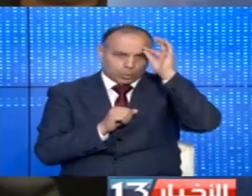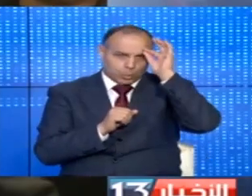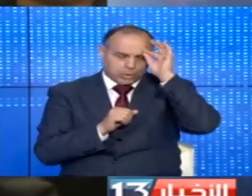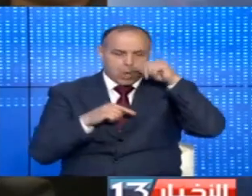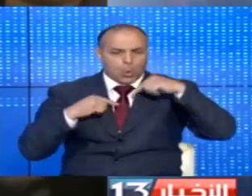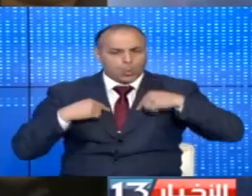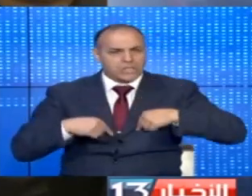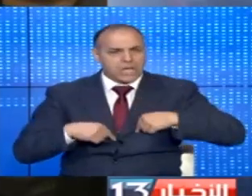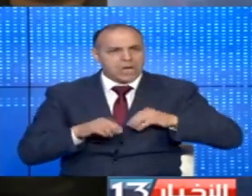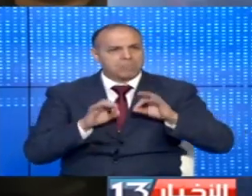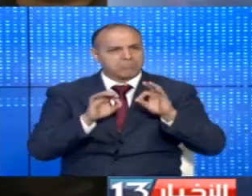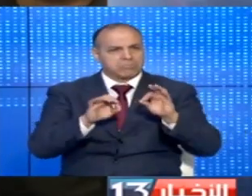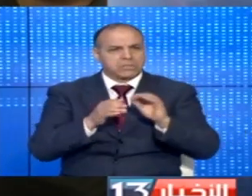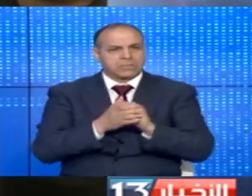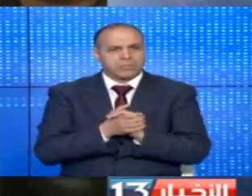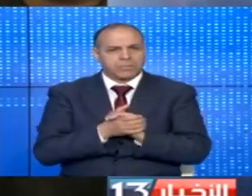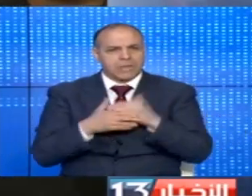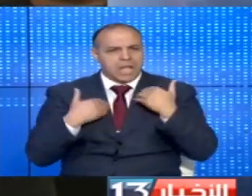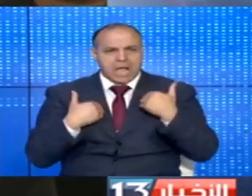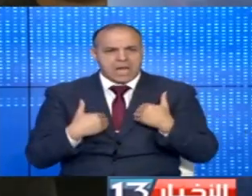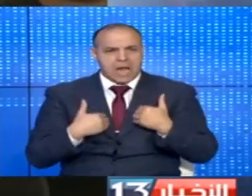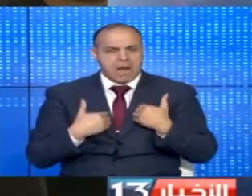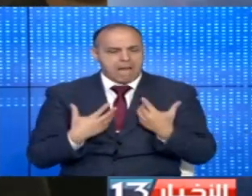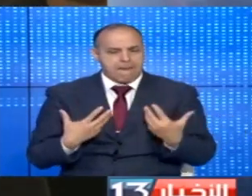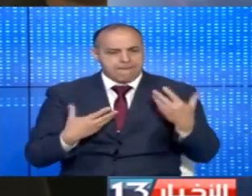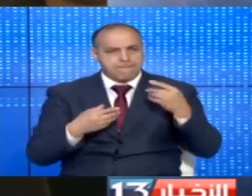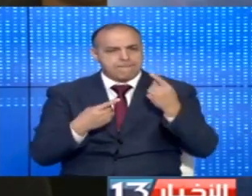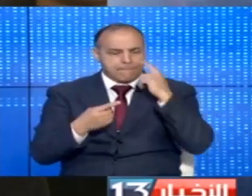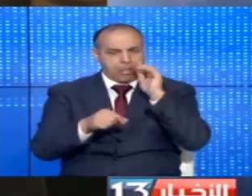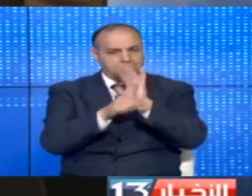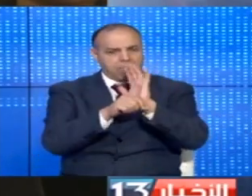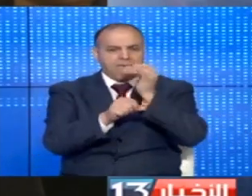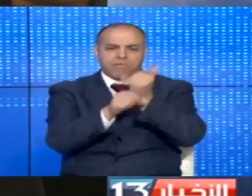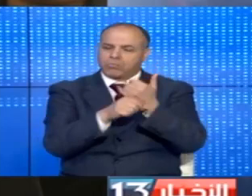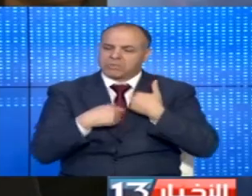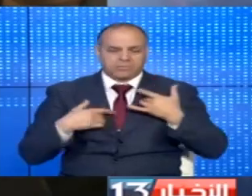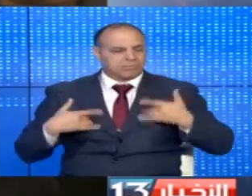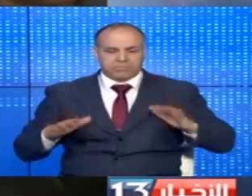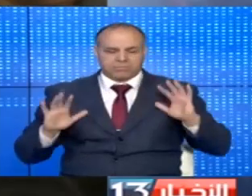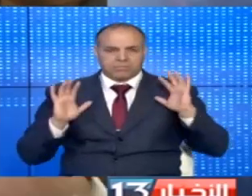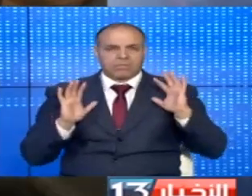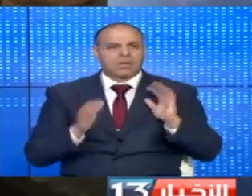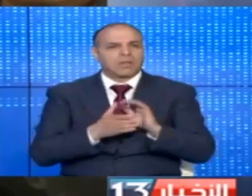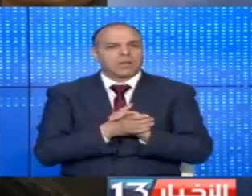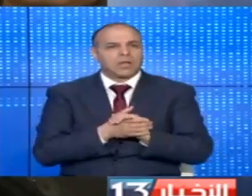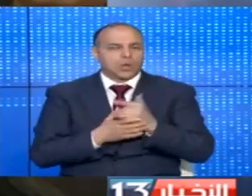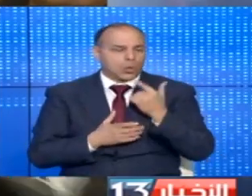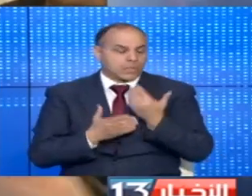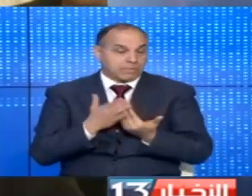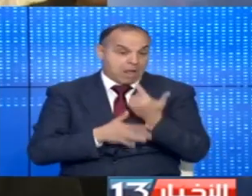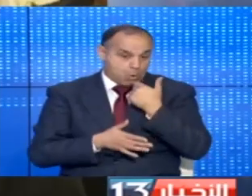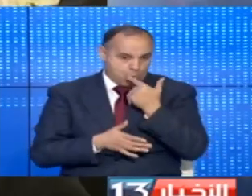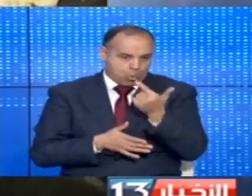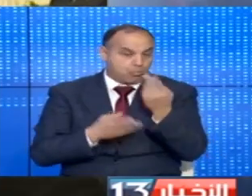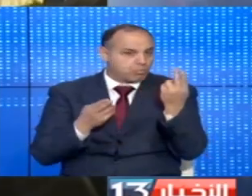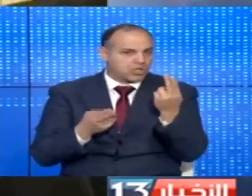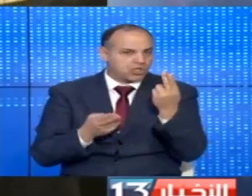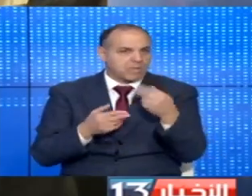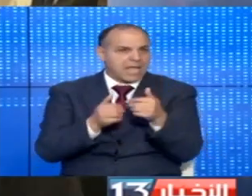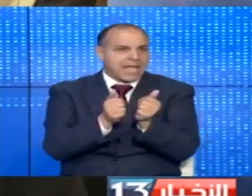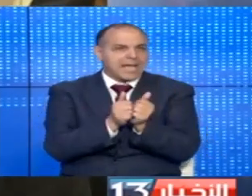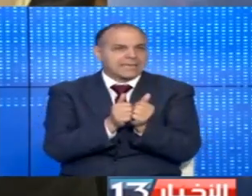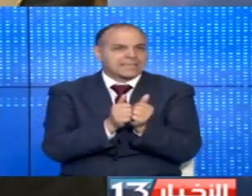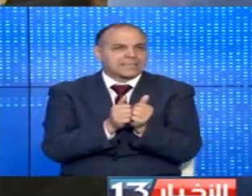الحكومه ولكن نحنا منشوف يكونوا شهود زور اه من كما قلت لي مسموح حزب